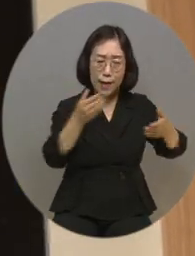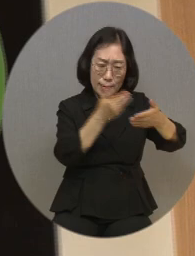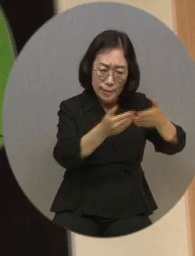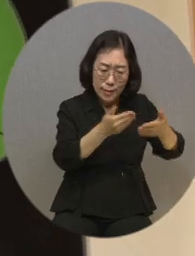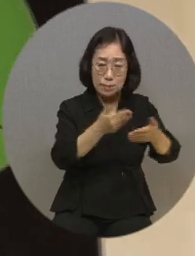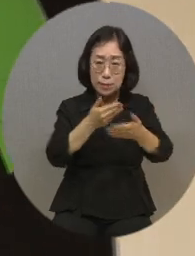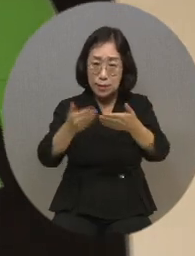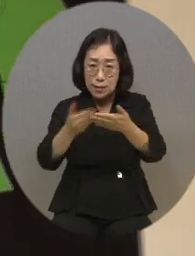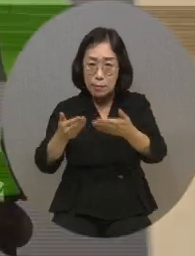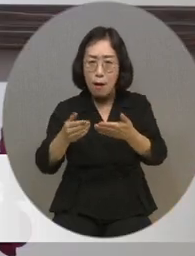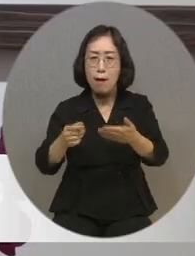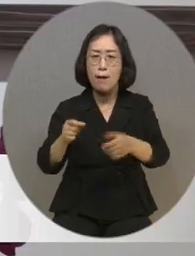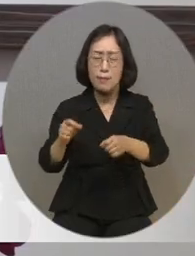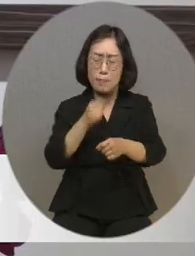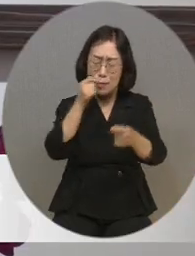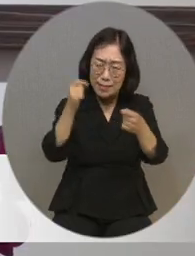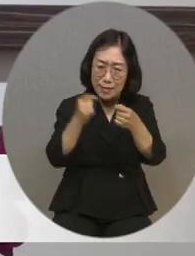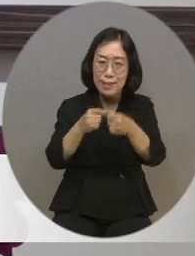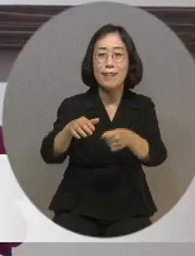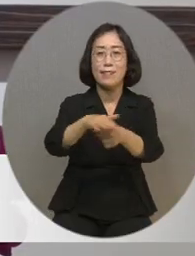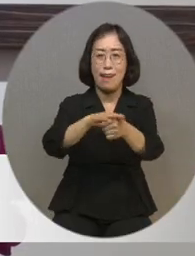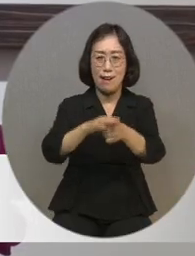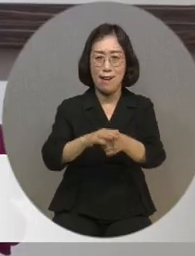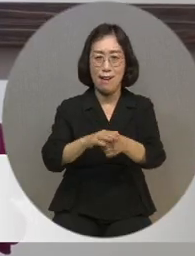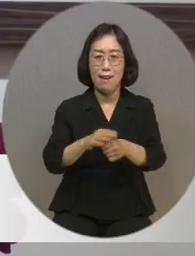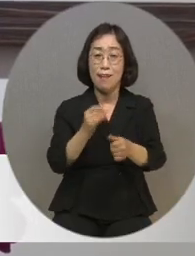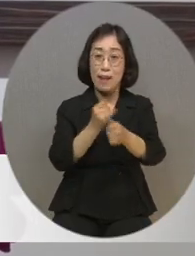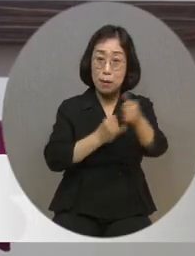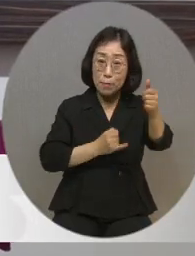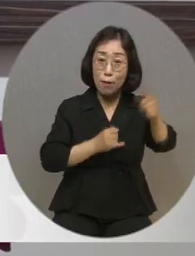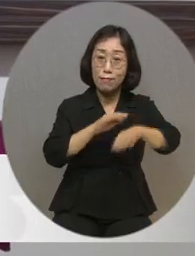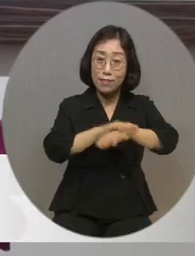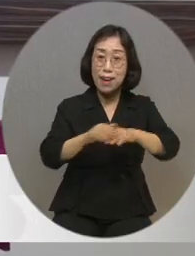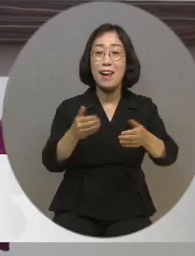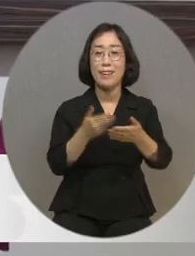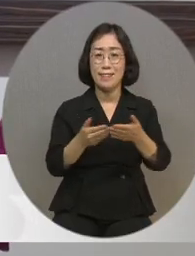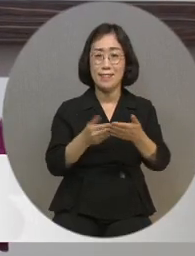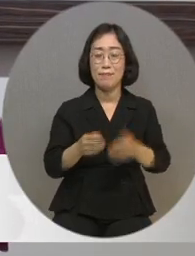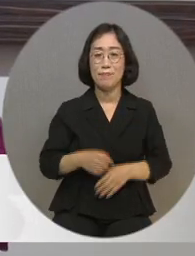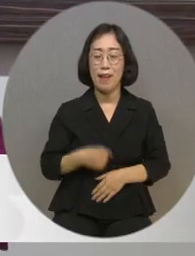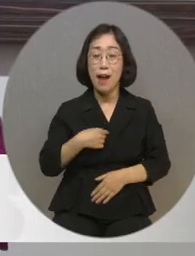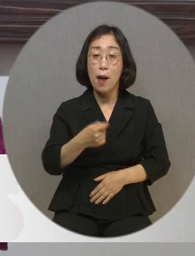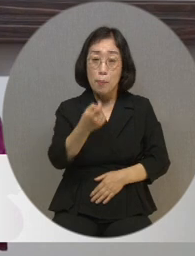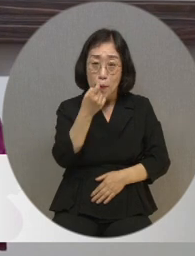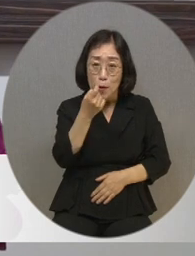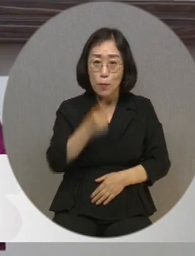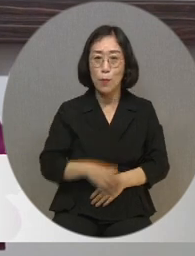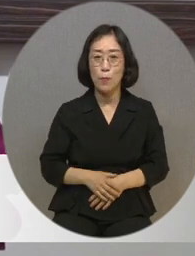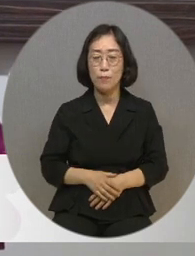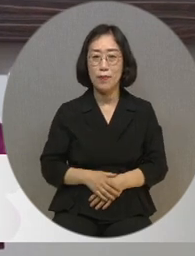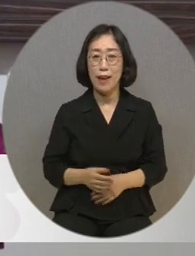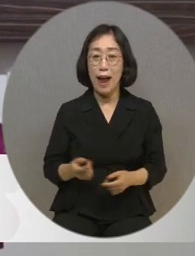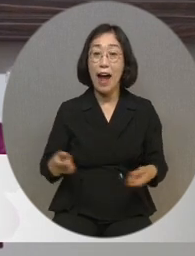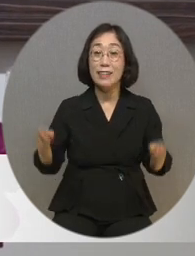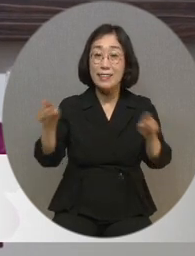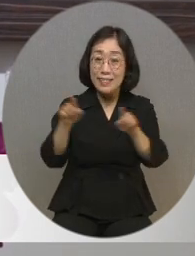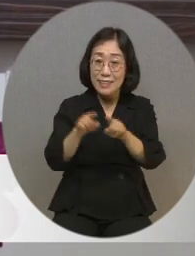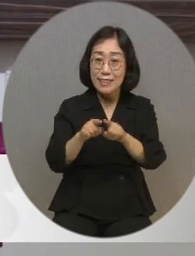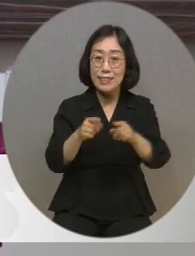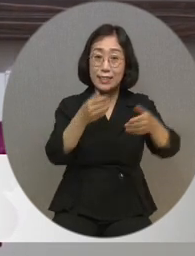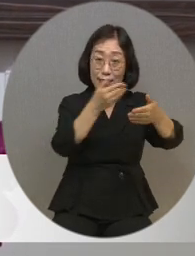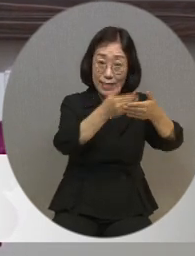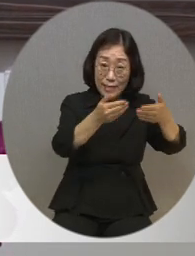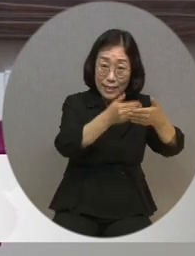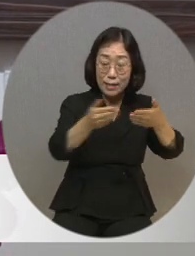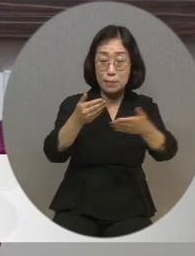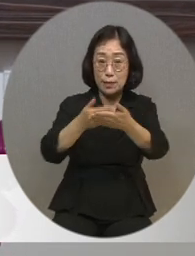큰 애정이 담겼습니다. 신랑이 잘 그리는 그거를 제가 배우고 있는 거고 같이